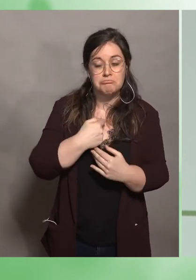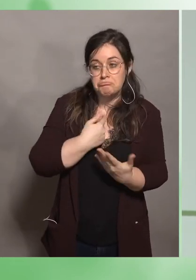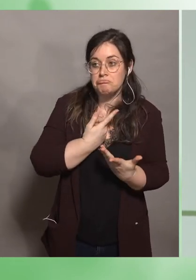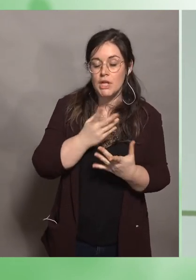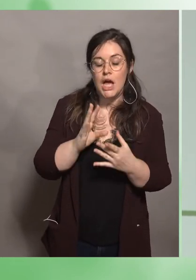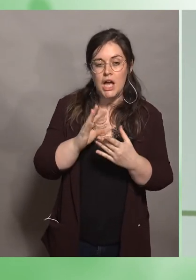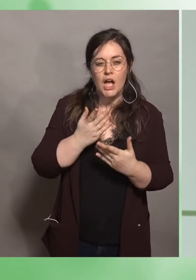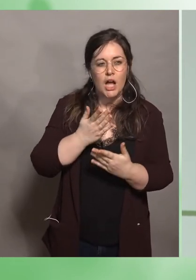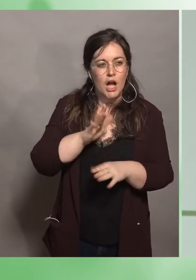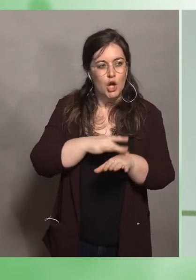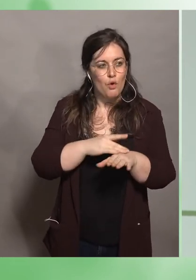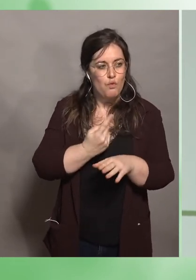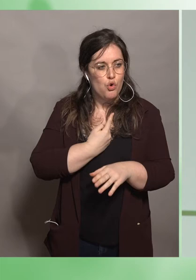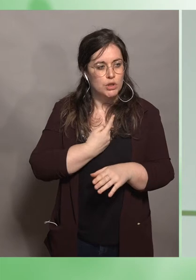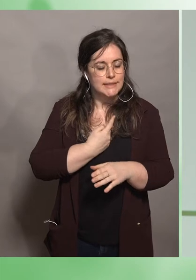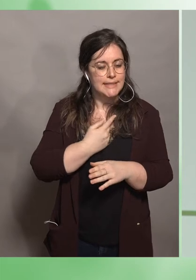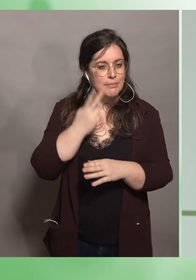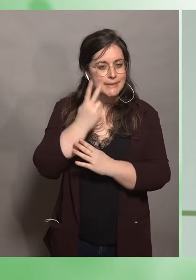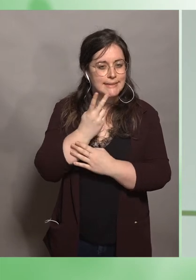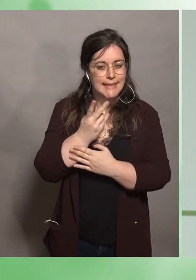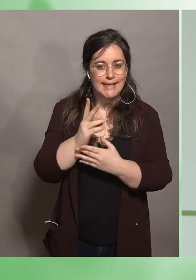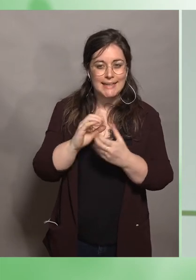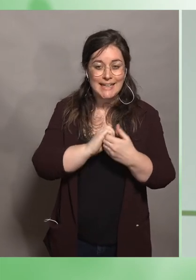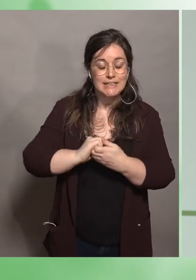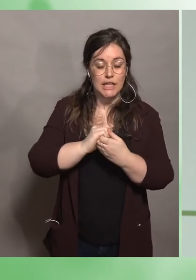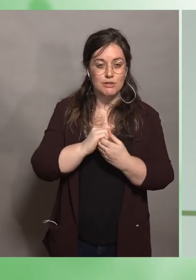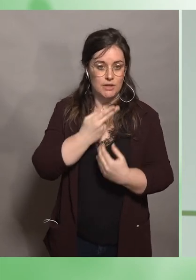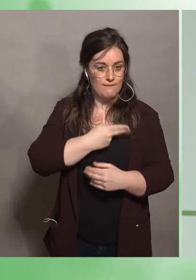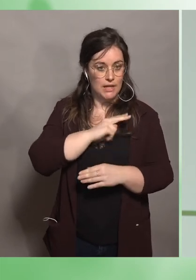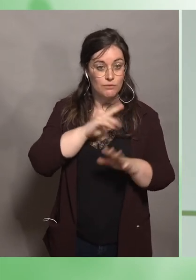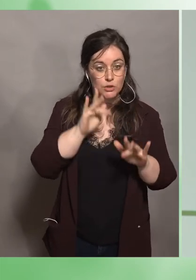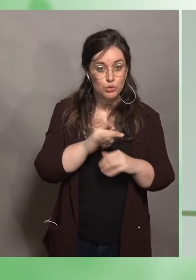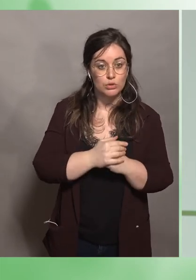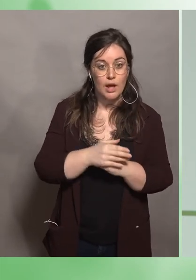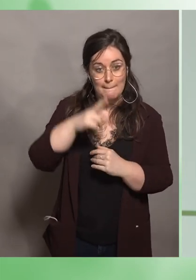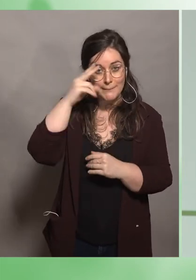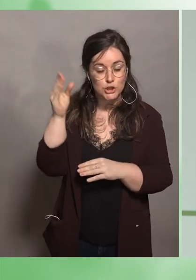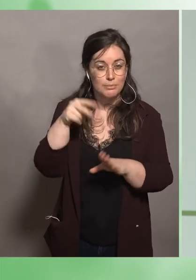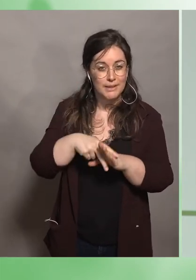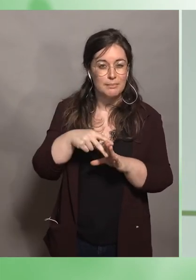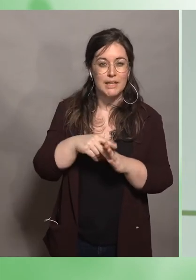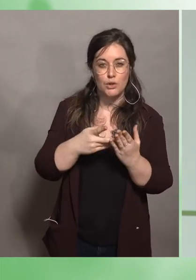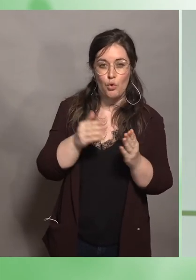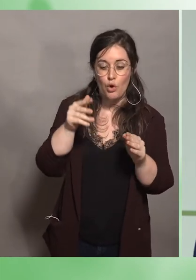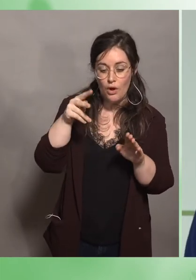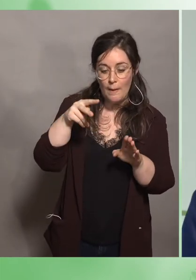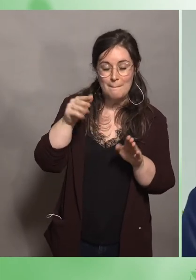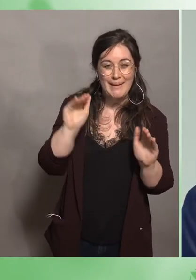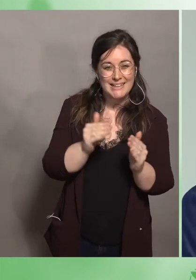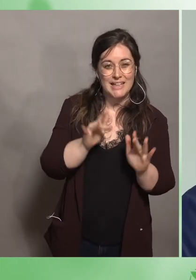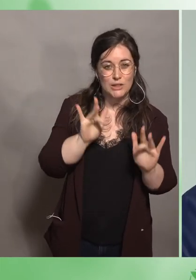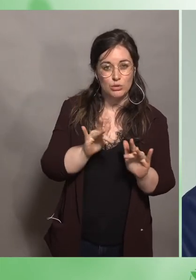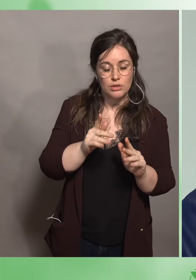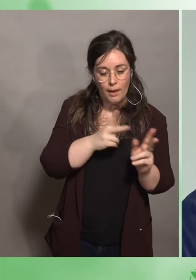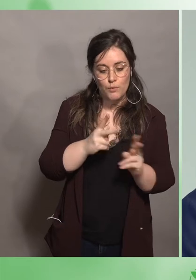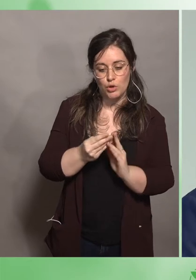gesellschaftliche Verantwortung, als Verantwortung für unser Unternehmen, Menschen mit Behinderung und Beeinträchtigung eine Möglichkeit